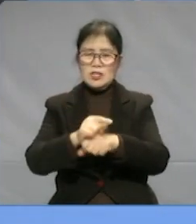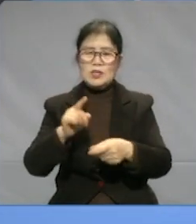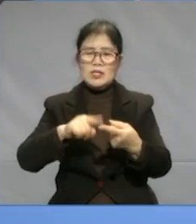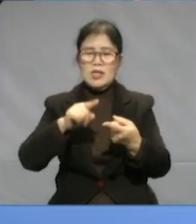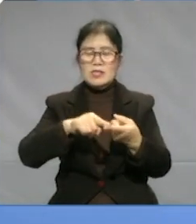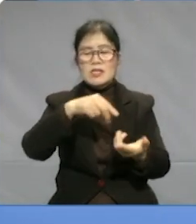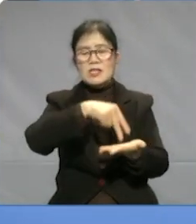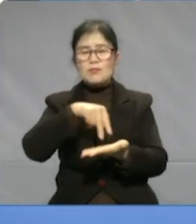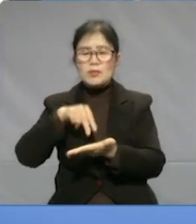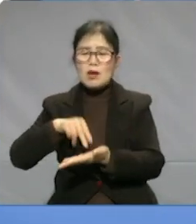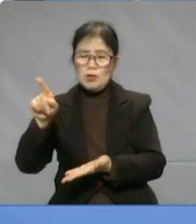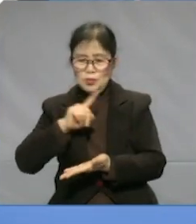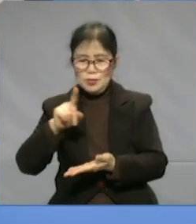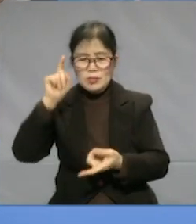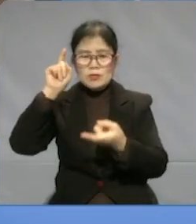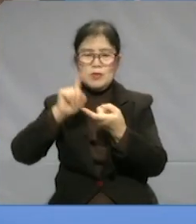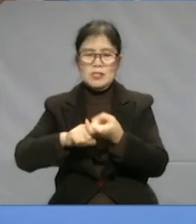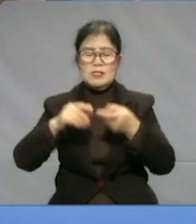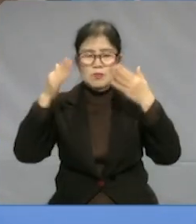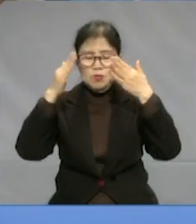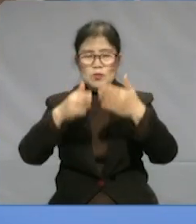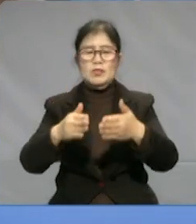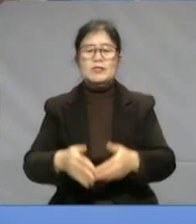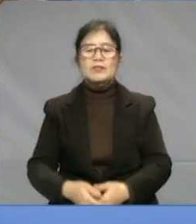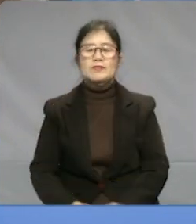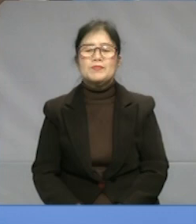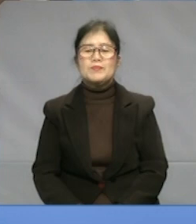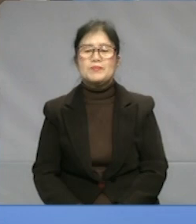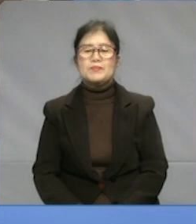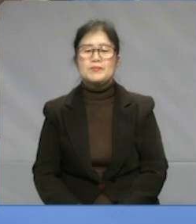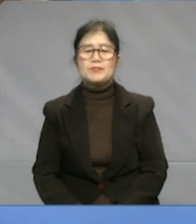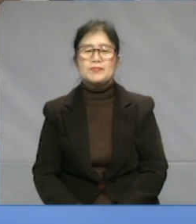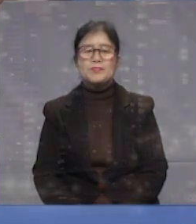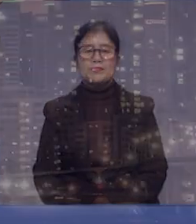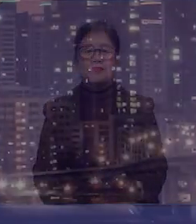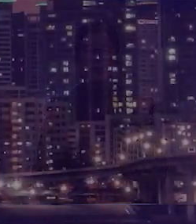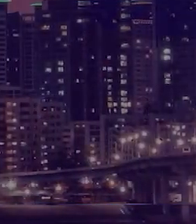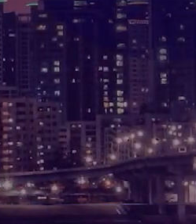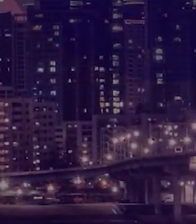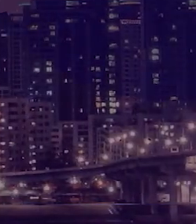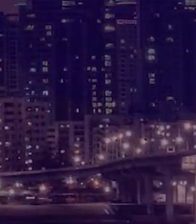내놓을지 관심이 모아집니다 OBS 뉴스 황입니다